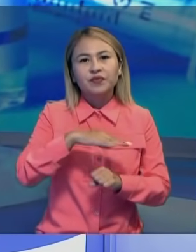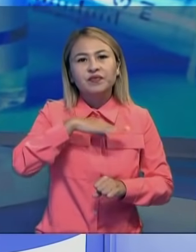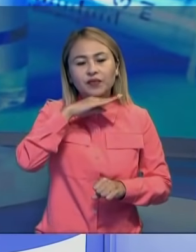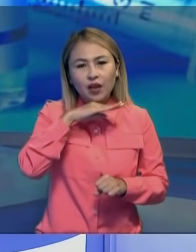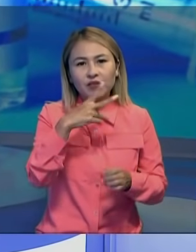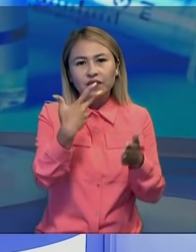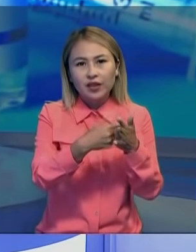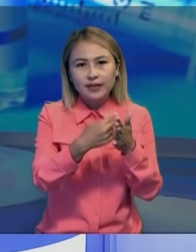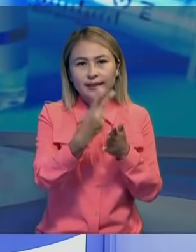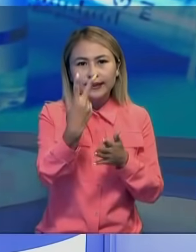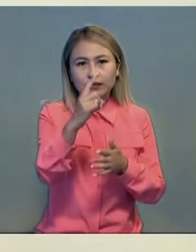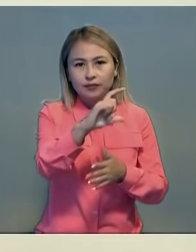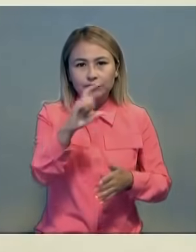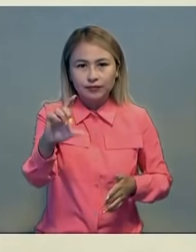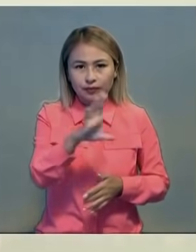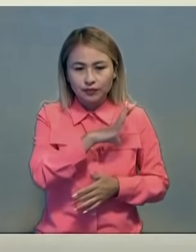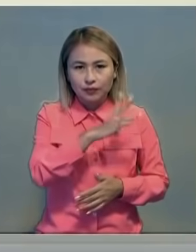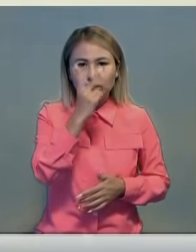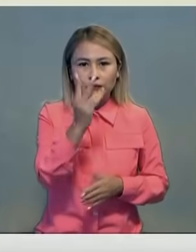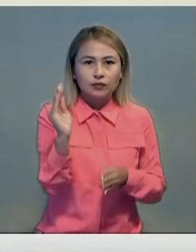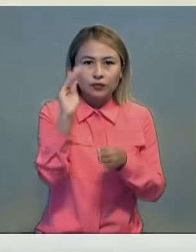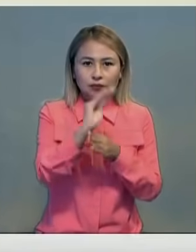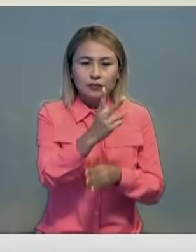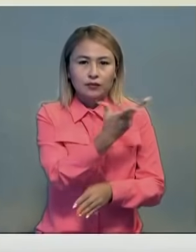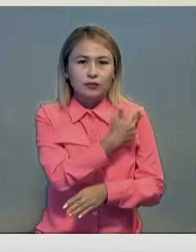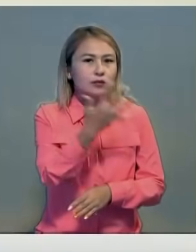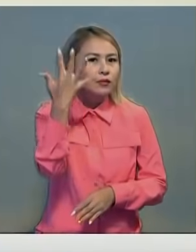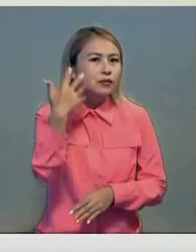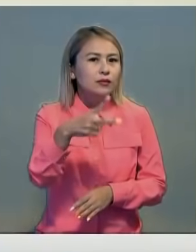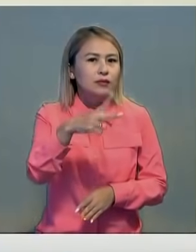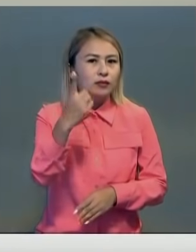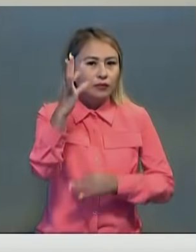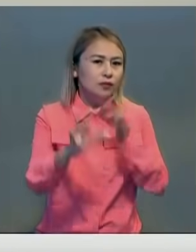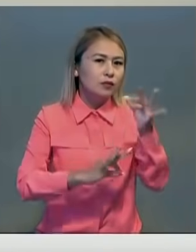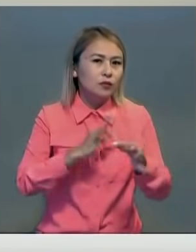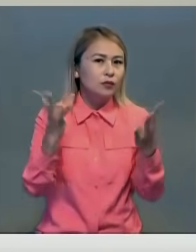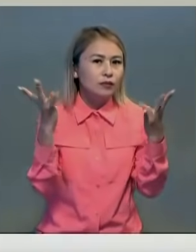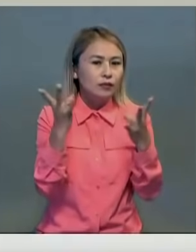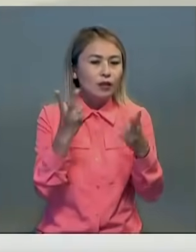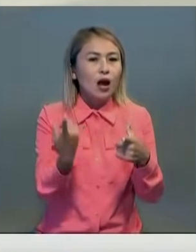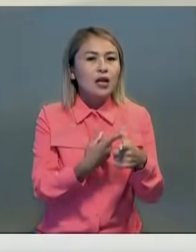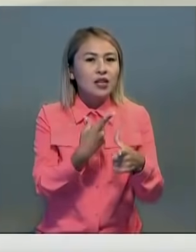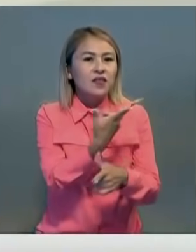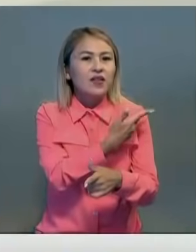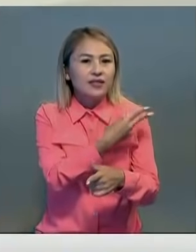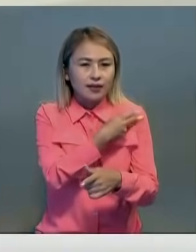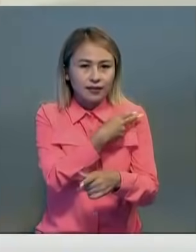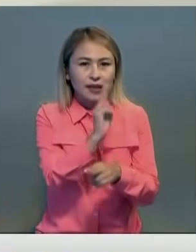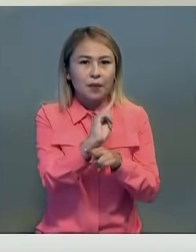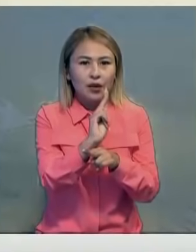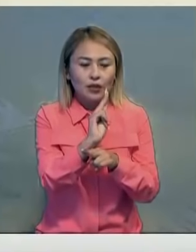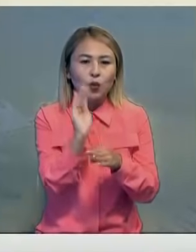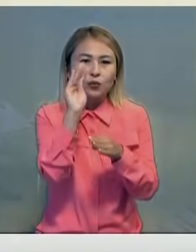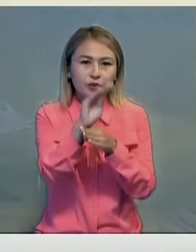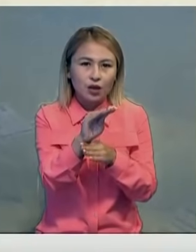жеткілікті. Вакцина екі компоненттен тұрады, қос бөлікті егу арасы, кемі 21 тәулік болуы тиіс. Аталған вакцина